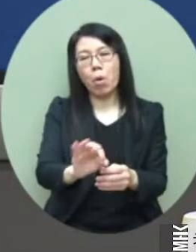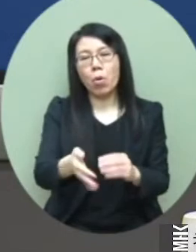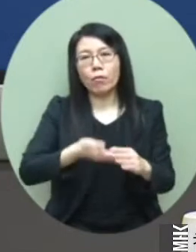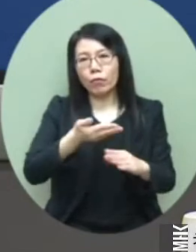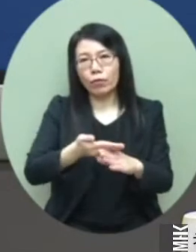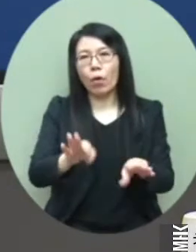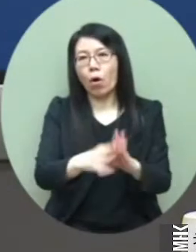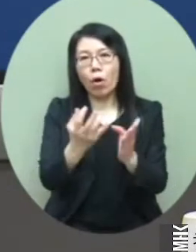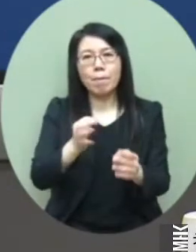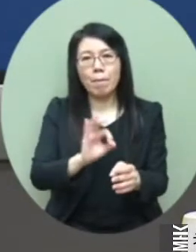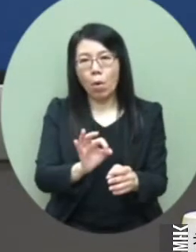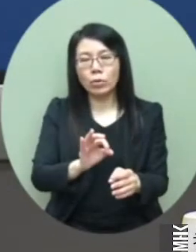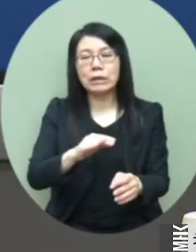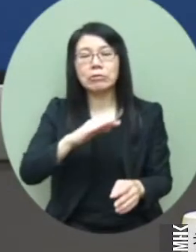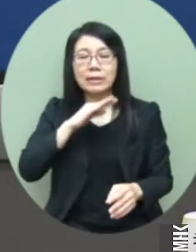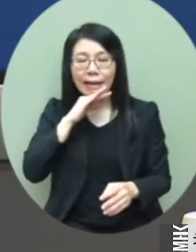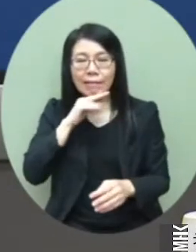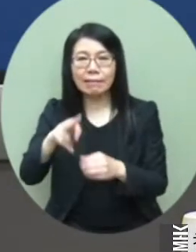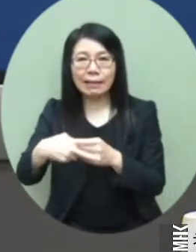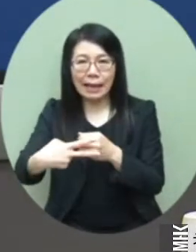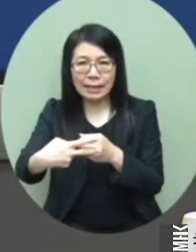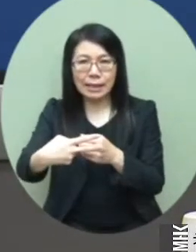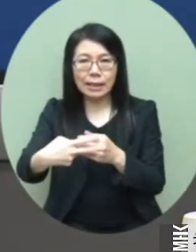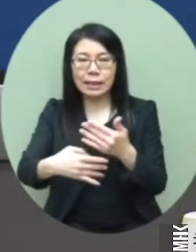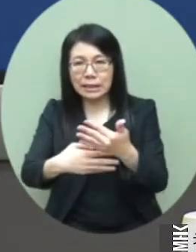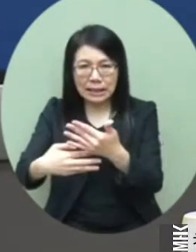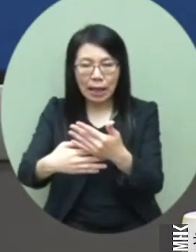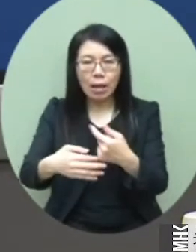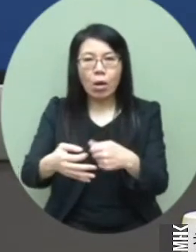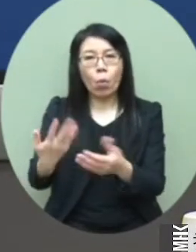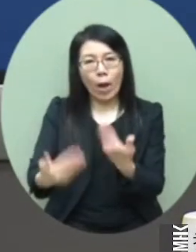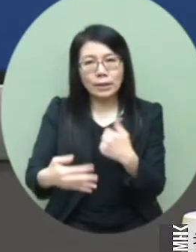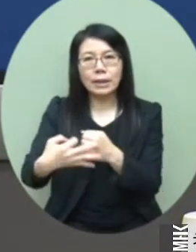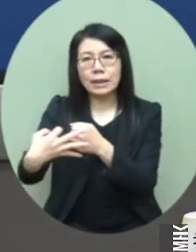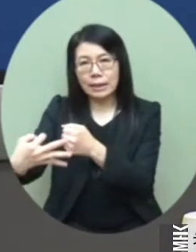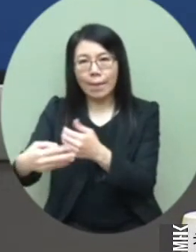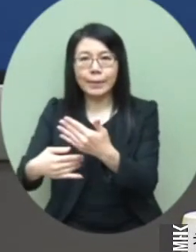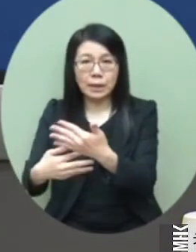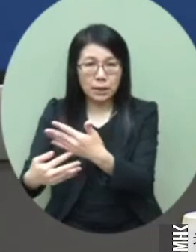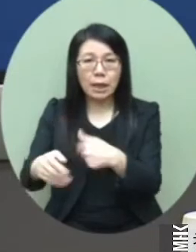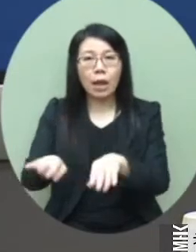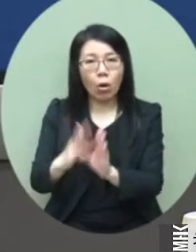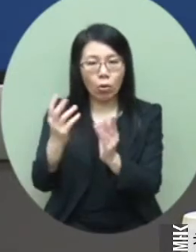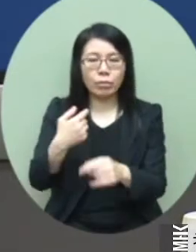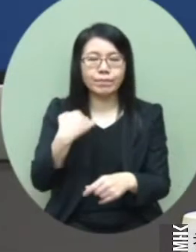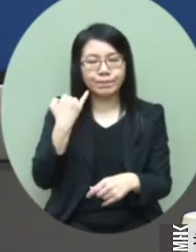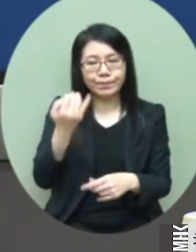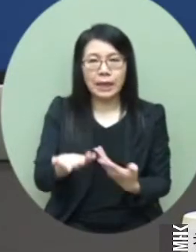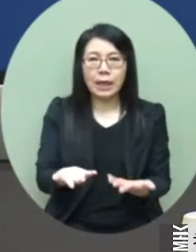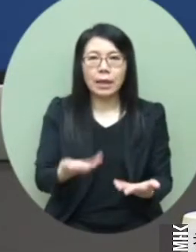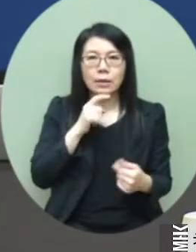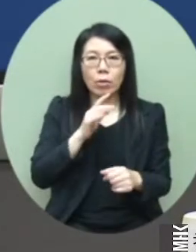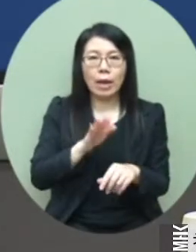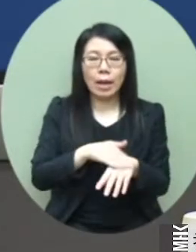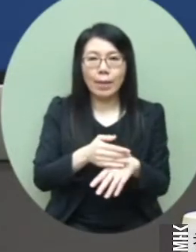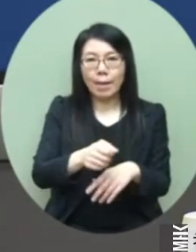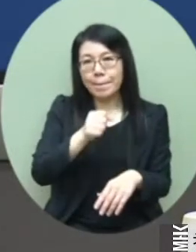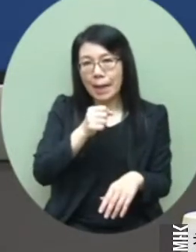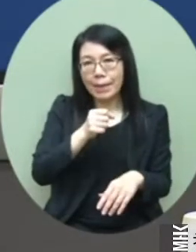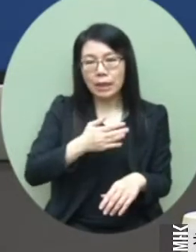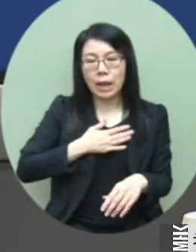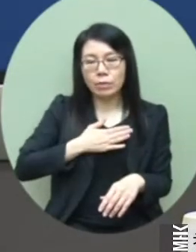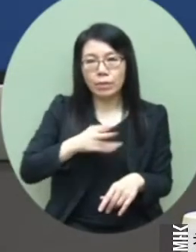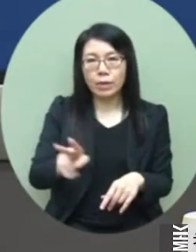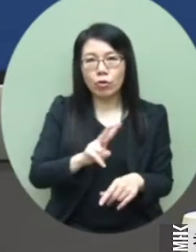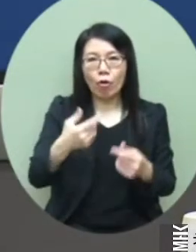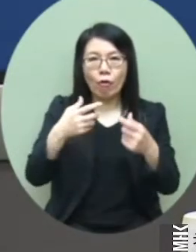咁即係佢要等第2階段甚至第3階段。咁呢個正正咧就係頭先幾位記者朋友都擔心